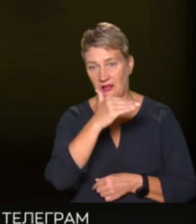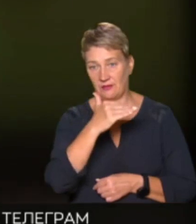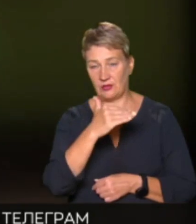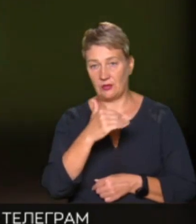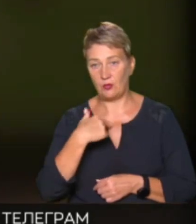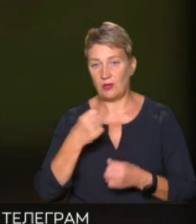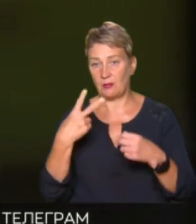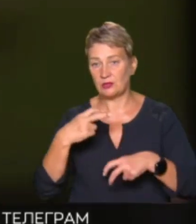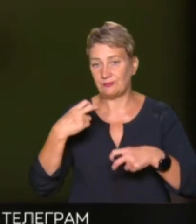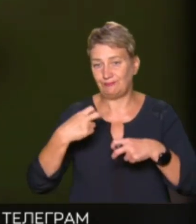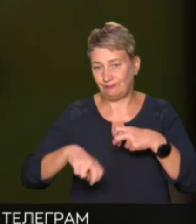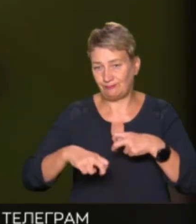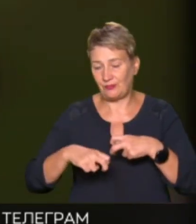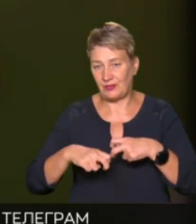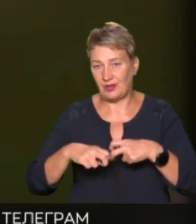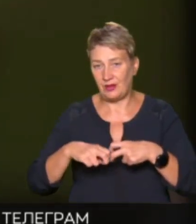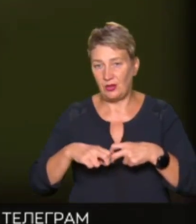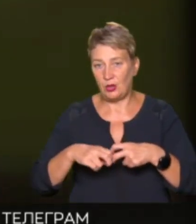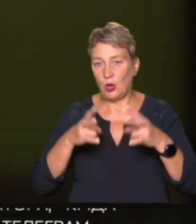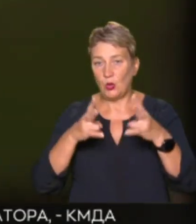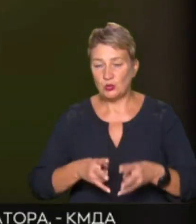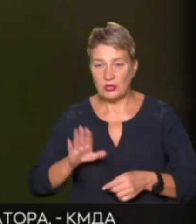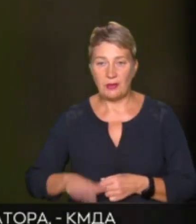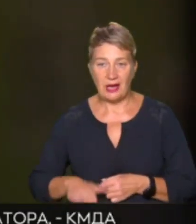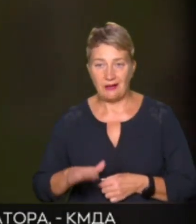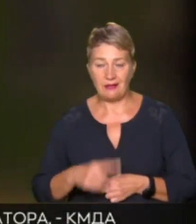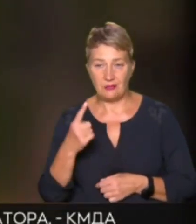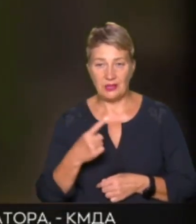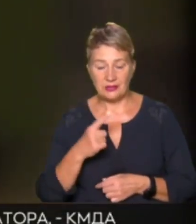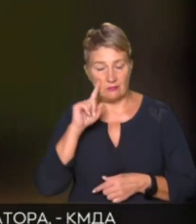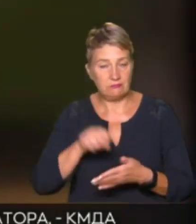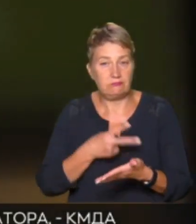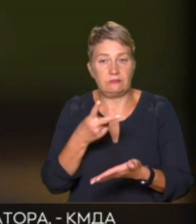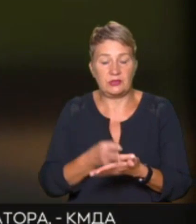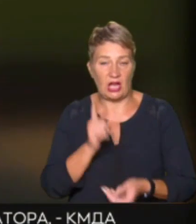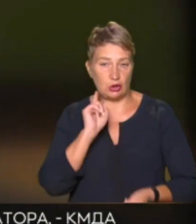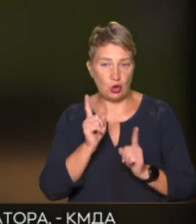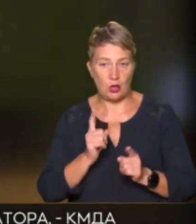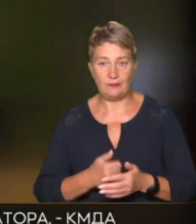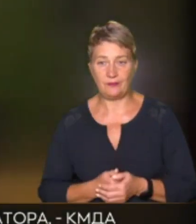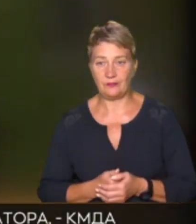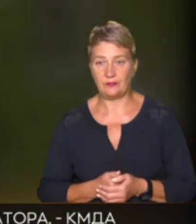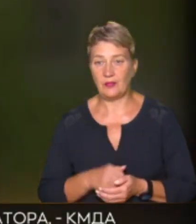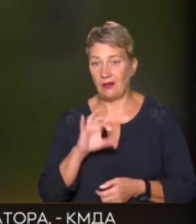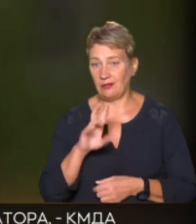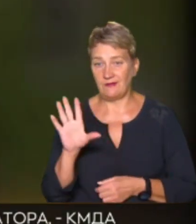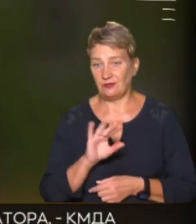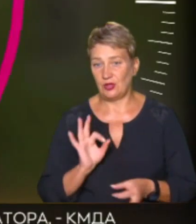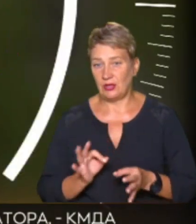колено, пальца и сознание теряло. Ну, наверное, от шока. А так все нормально.